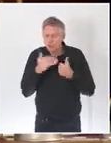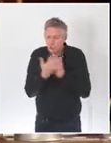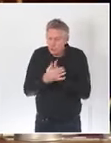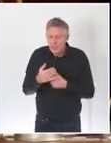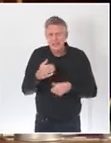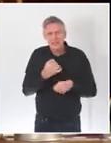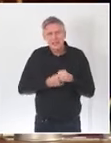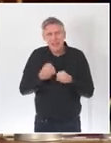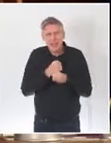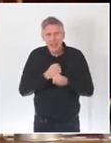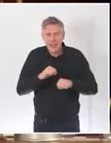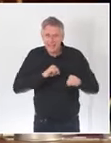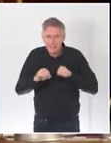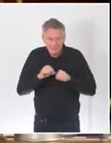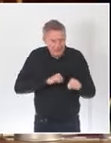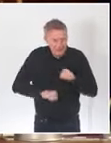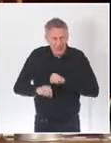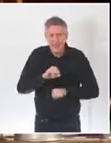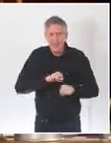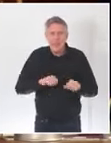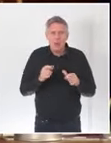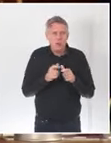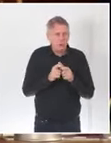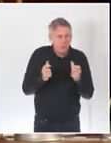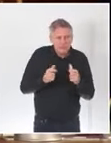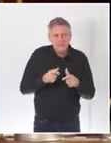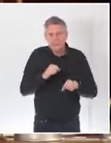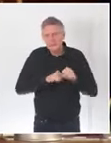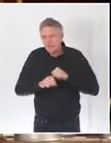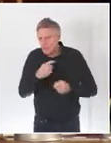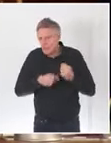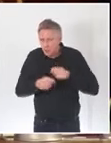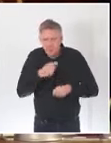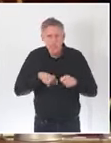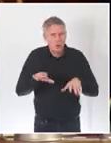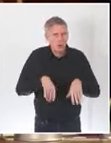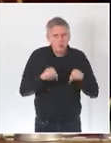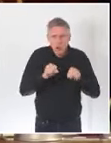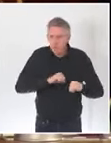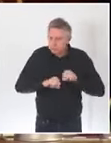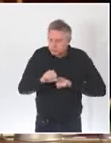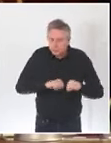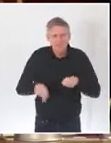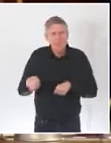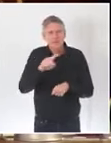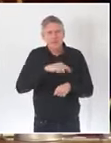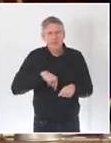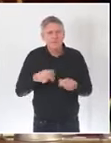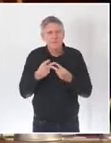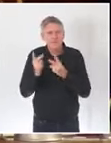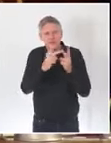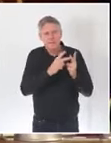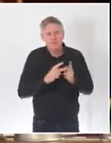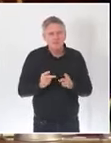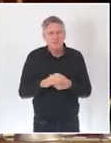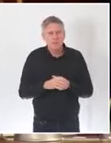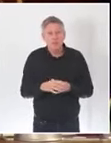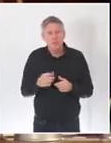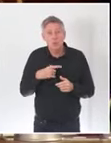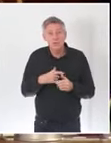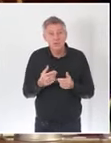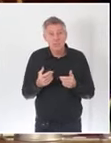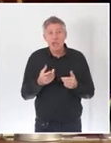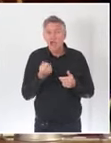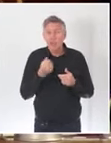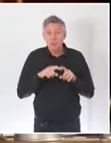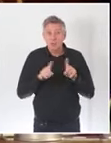de l'activité économique et des emplois. L'Observatoire français des conjonctures économiques s'inquiète d'ailleurs des coupes sur les collectivités qui risquent